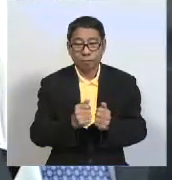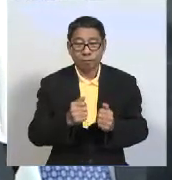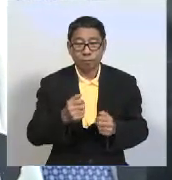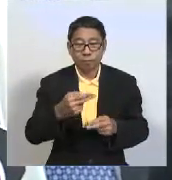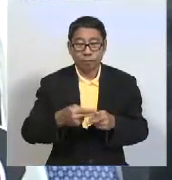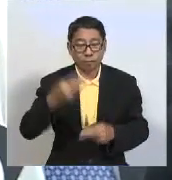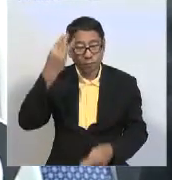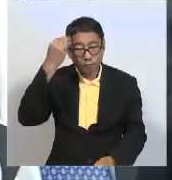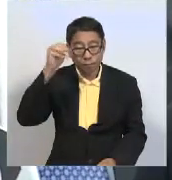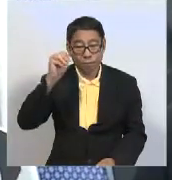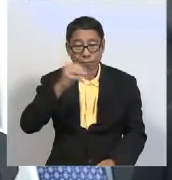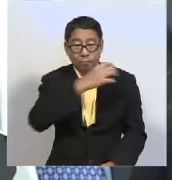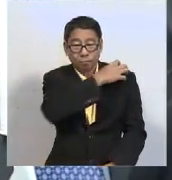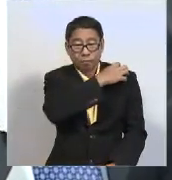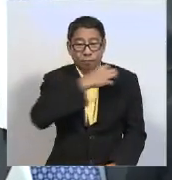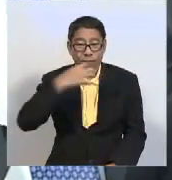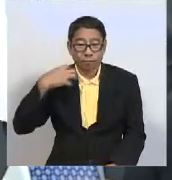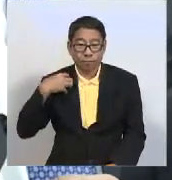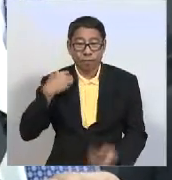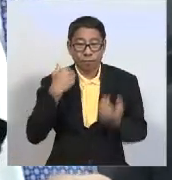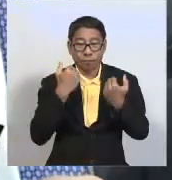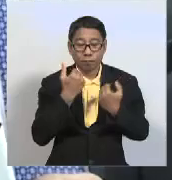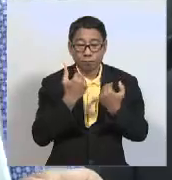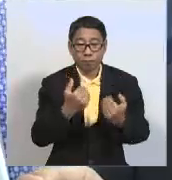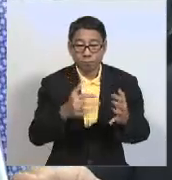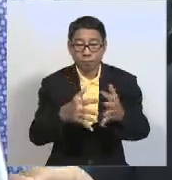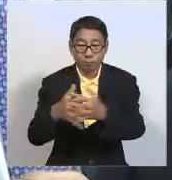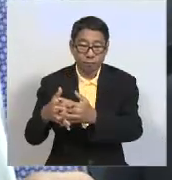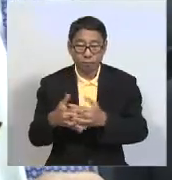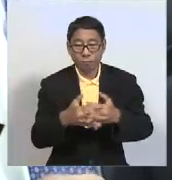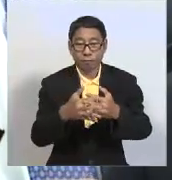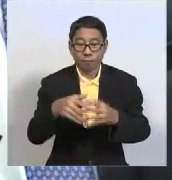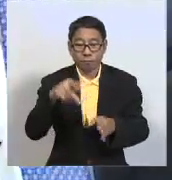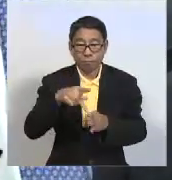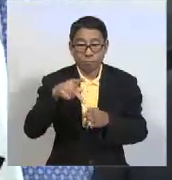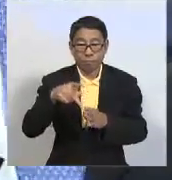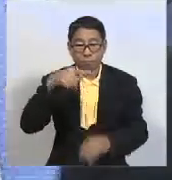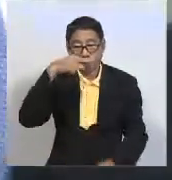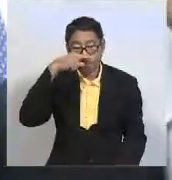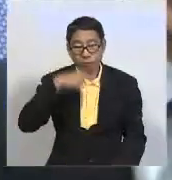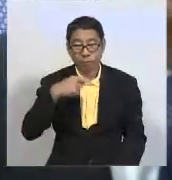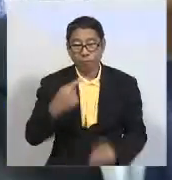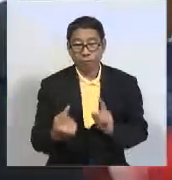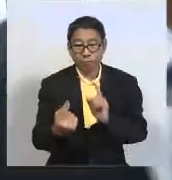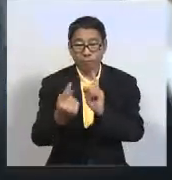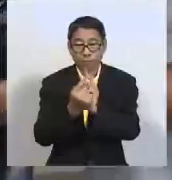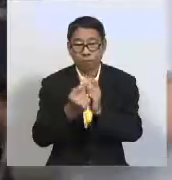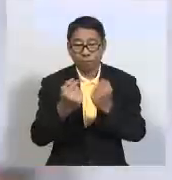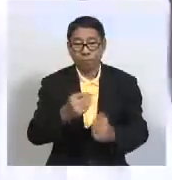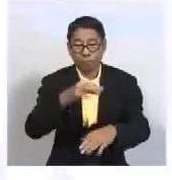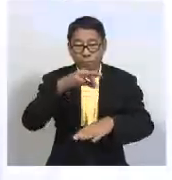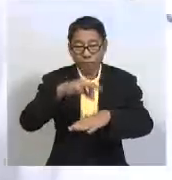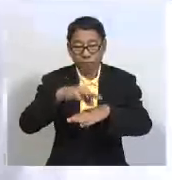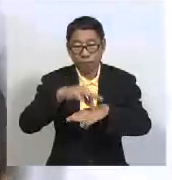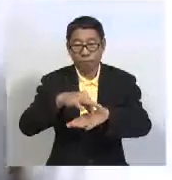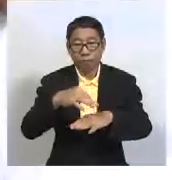ฮีทอุปทูตรักษาการแทนเอกอัครราชทูตสหรัฐอเมริกาประจำประเทศไทยที่เขาพบหลังจากได้รับตำแหน่งน